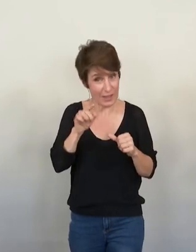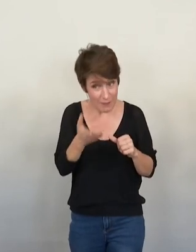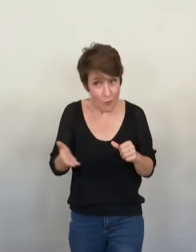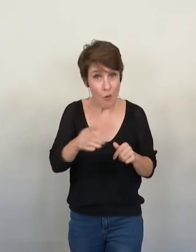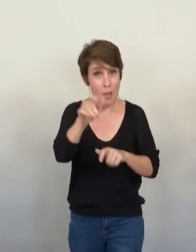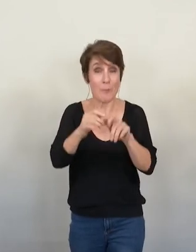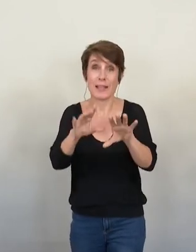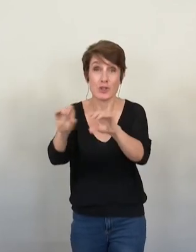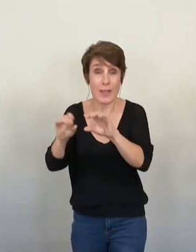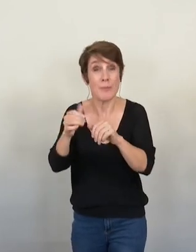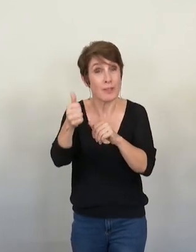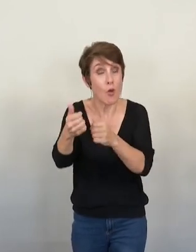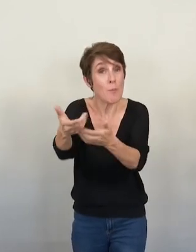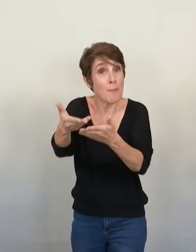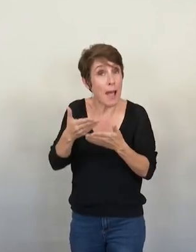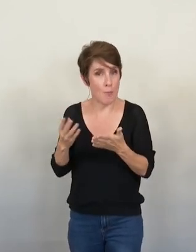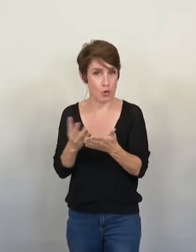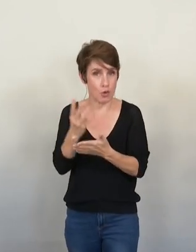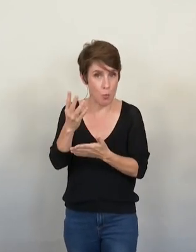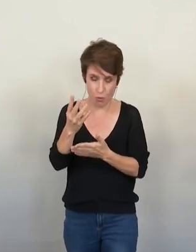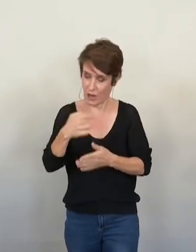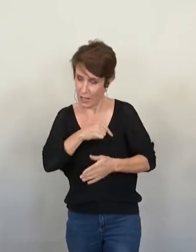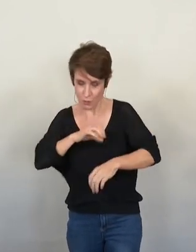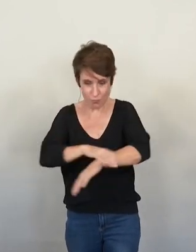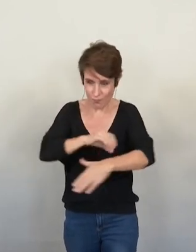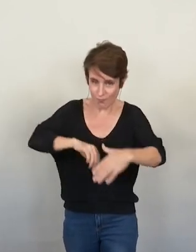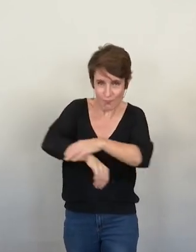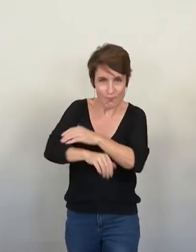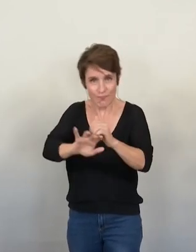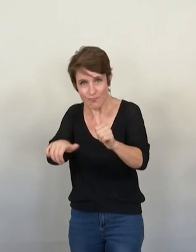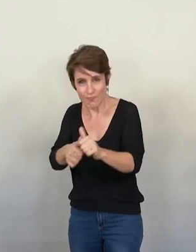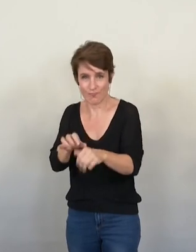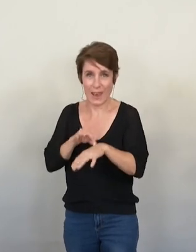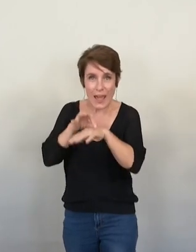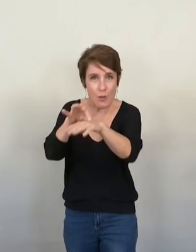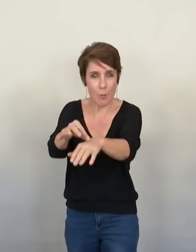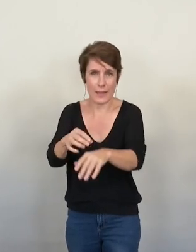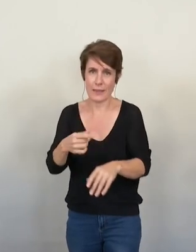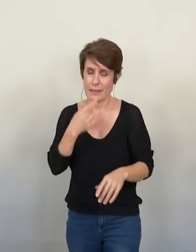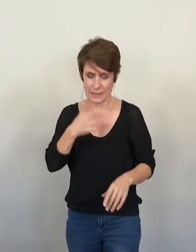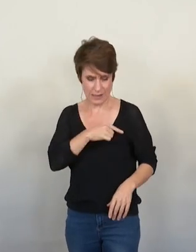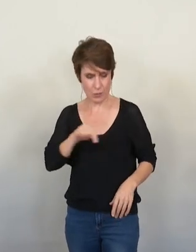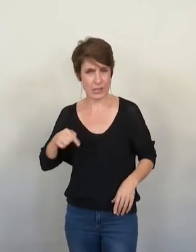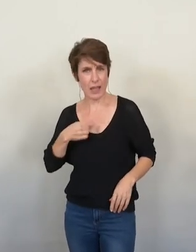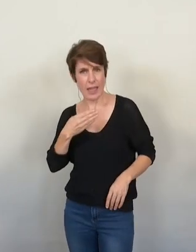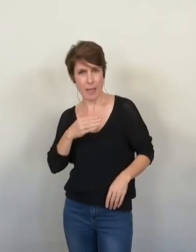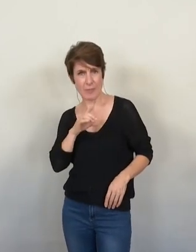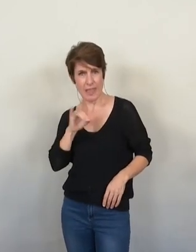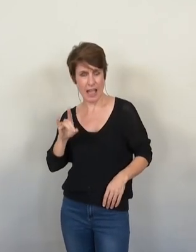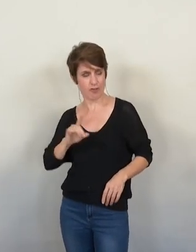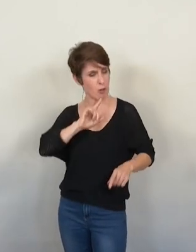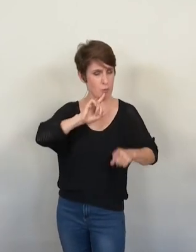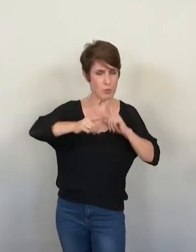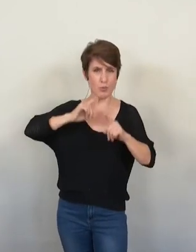et les MDH leur permettre de les mettre en œuvre il n'y a aucune direction imposée quand je parle de euh